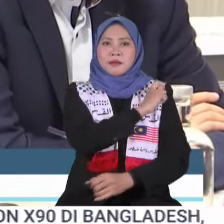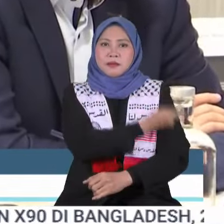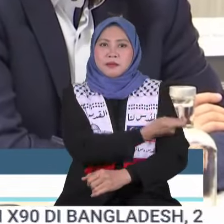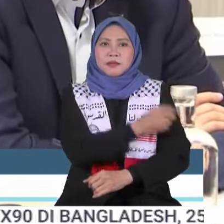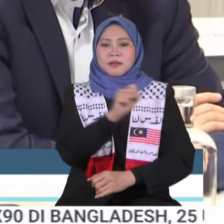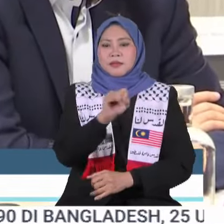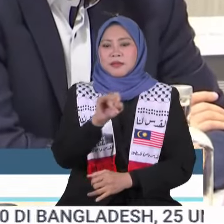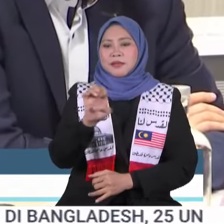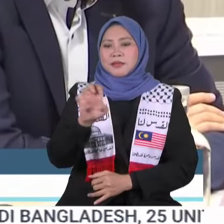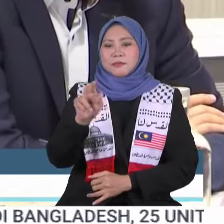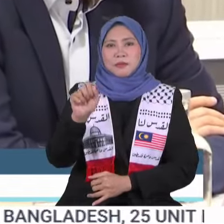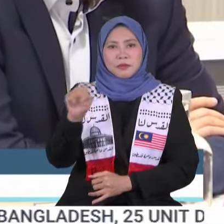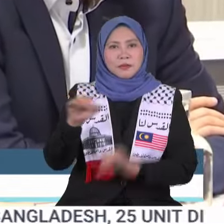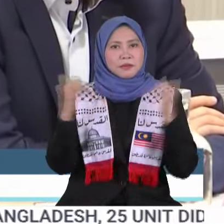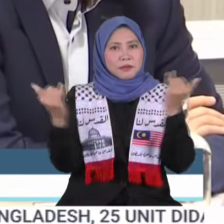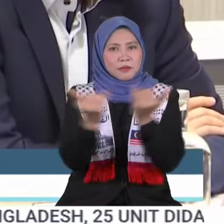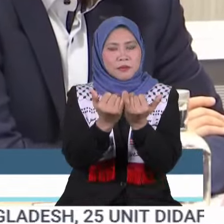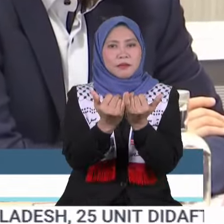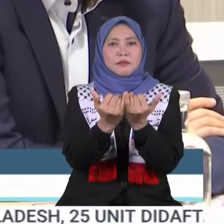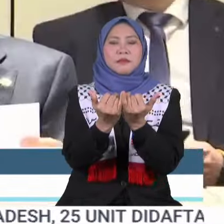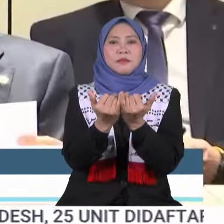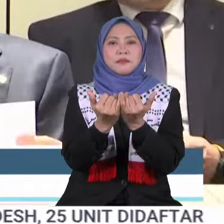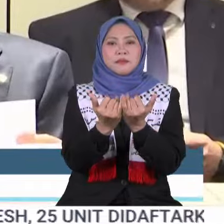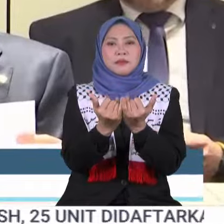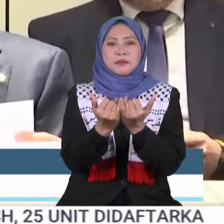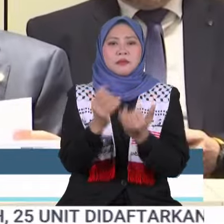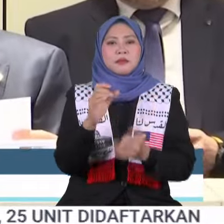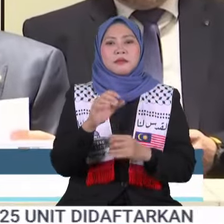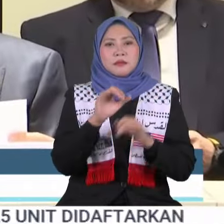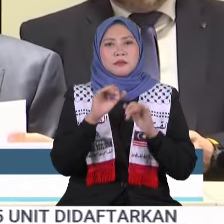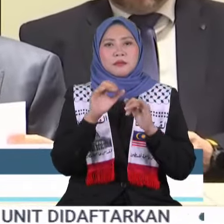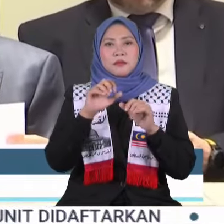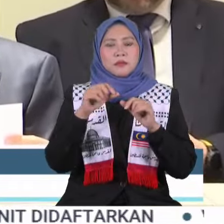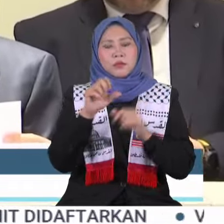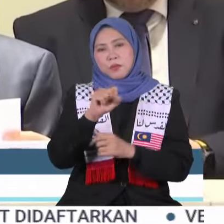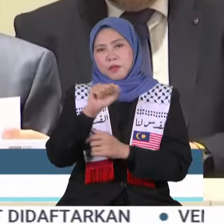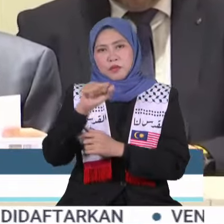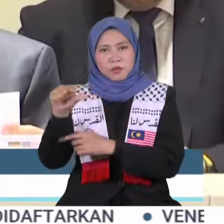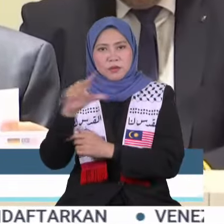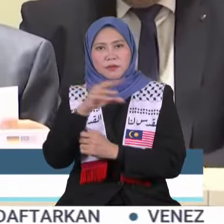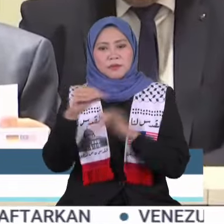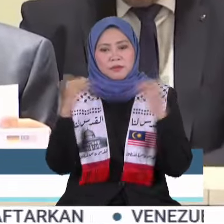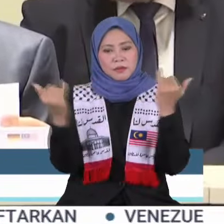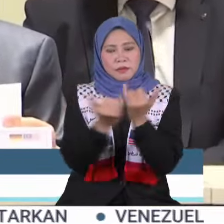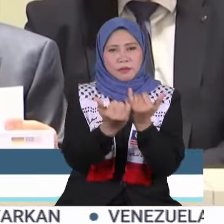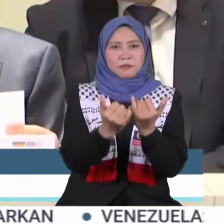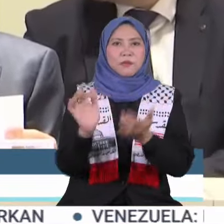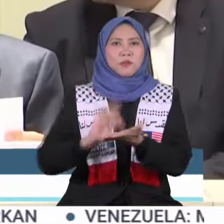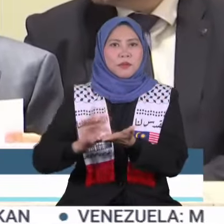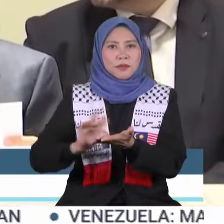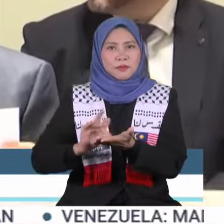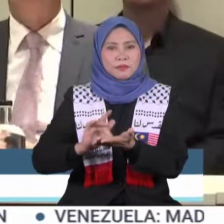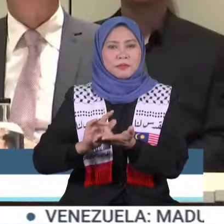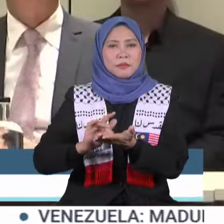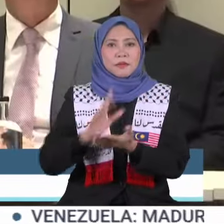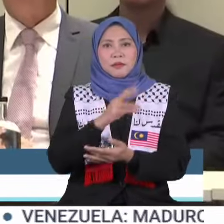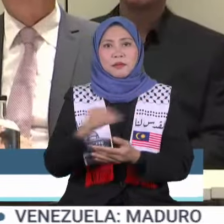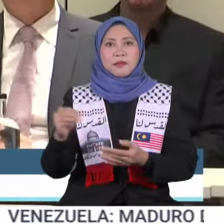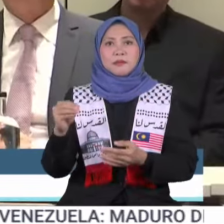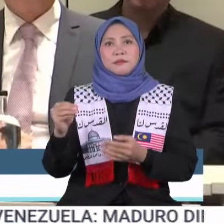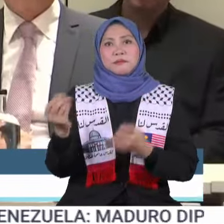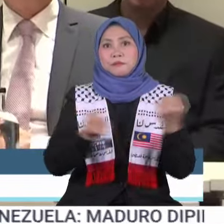simens AG Syarikat teknologi bangunan Scot AG Syarikat teknologi perubatan B bron